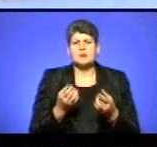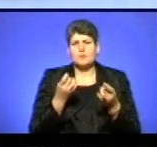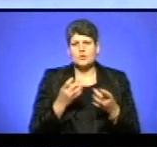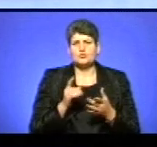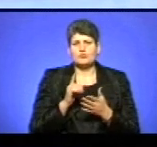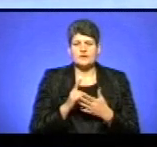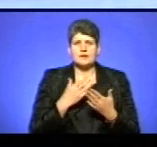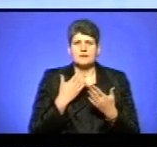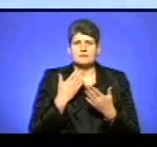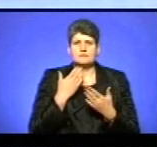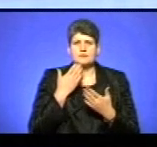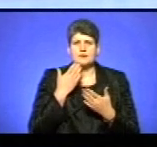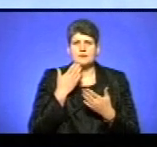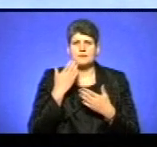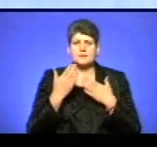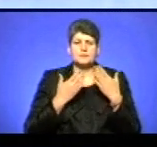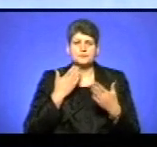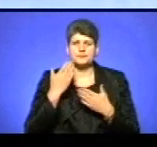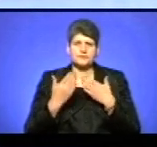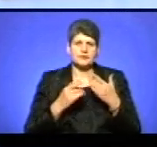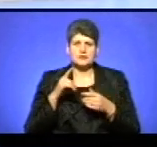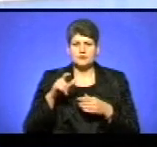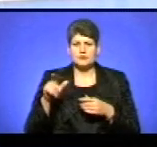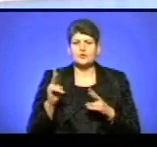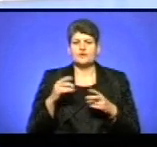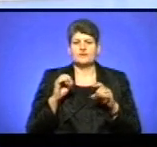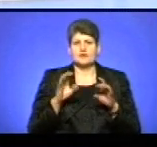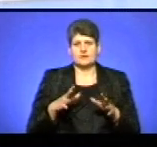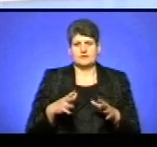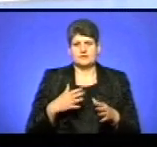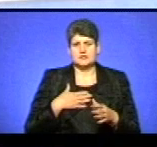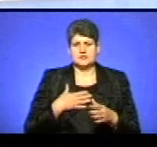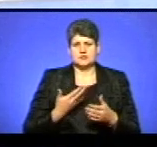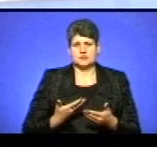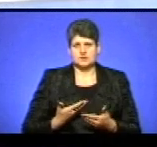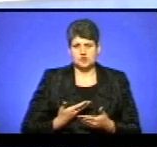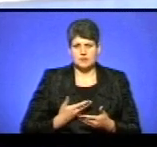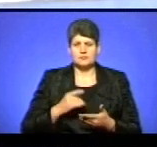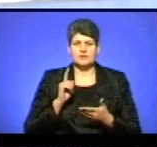повинні радитися з тими людьми, які за нас поклали життя. Ми повинні завжди